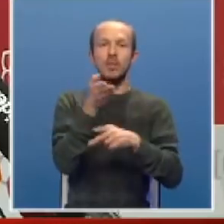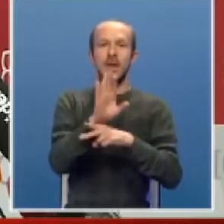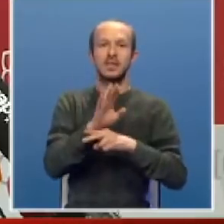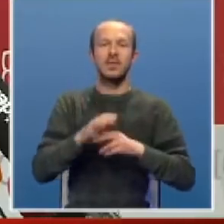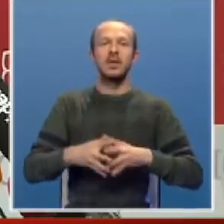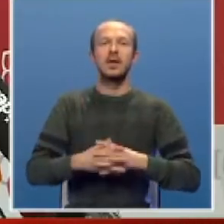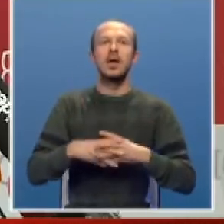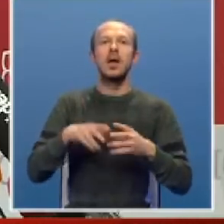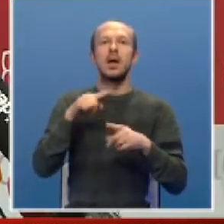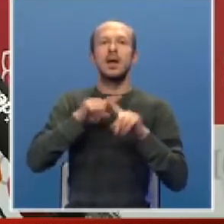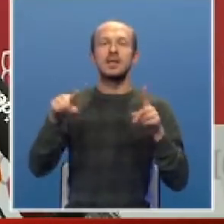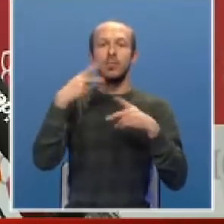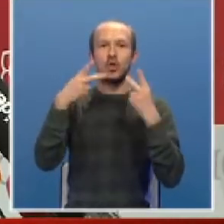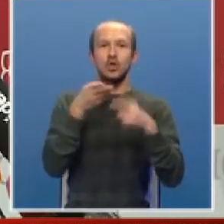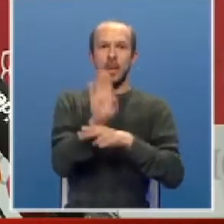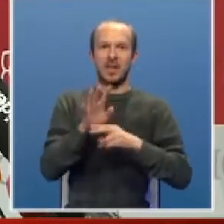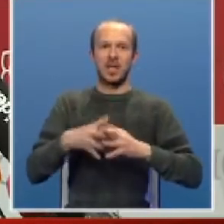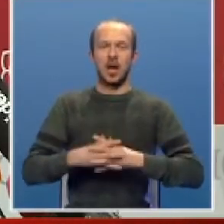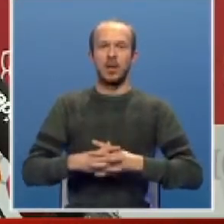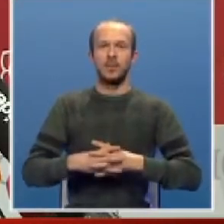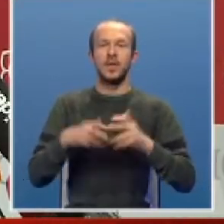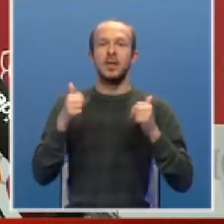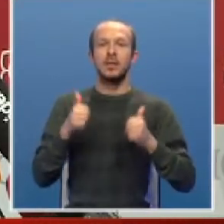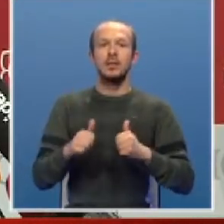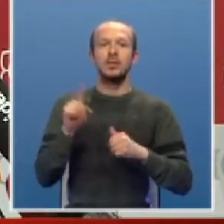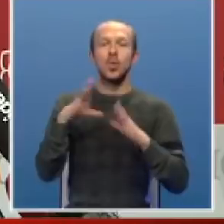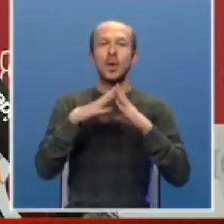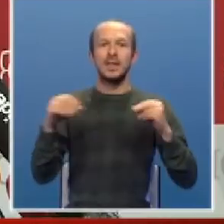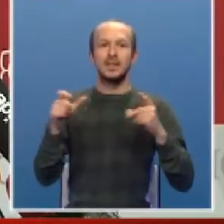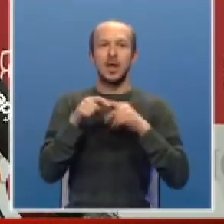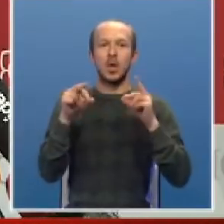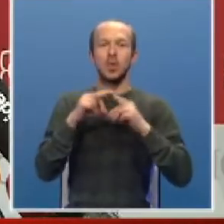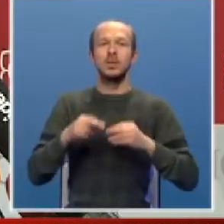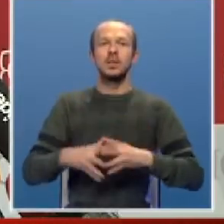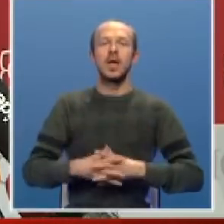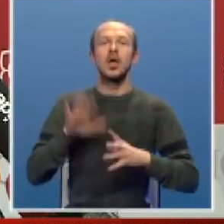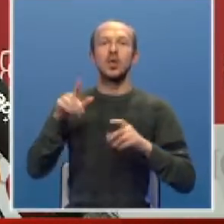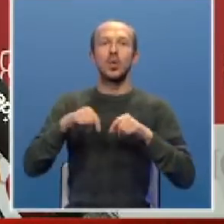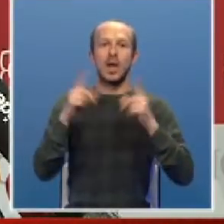predstavnika raznih političkih partija. Danas je to nestalo sa tog